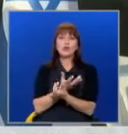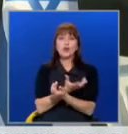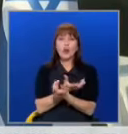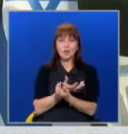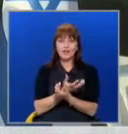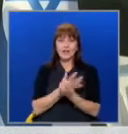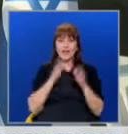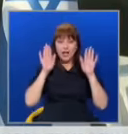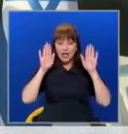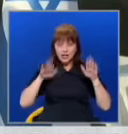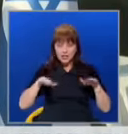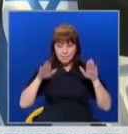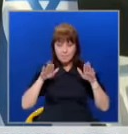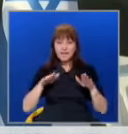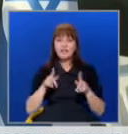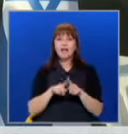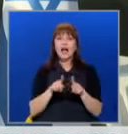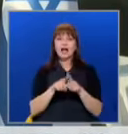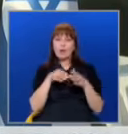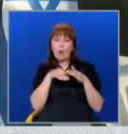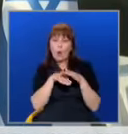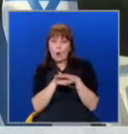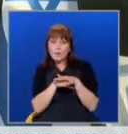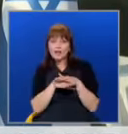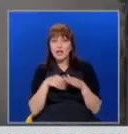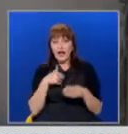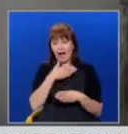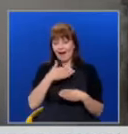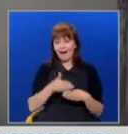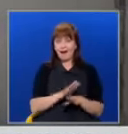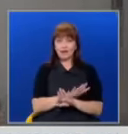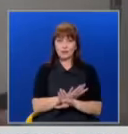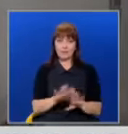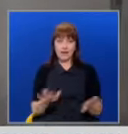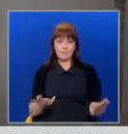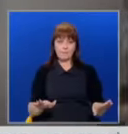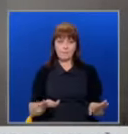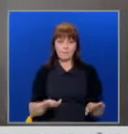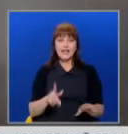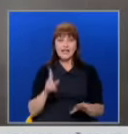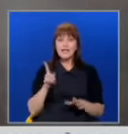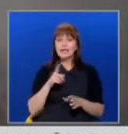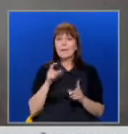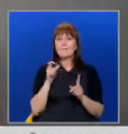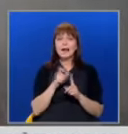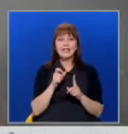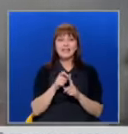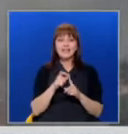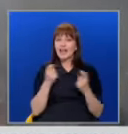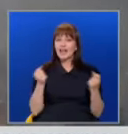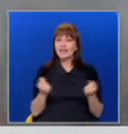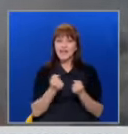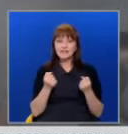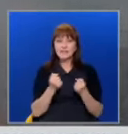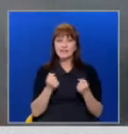се превърна в убежище за тероризма. Ние слагаме край на това. За палестинците обаче операцията